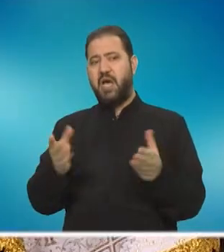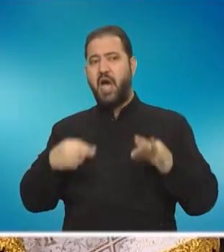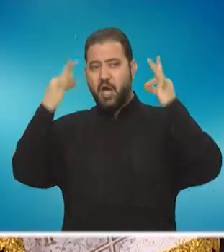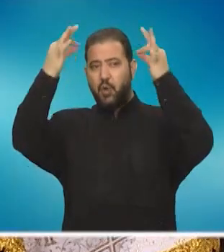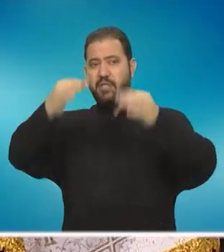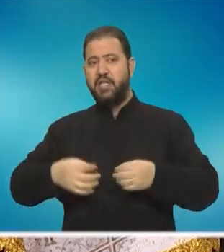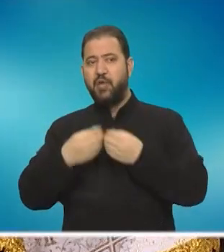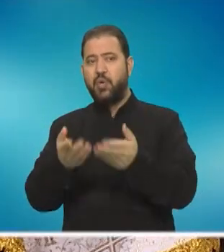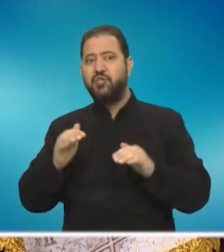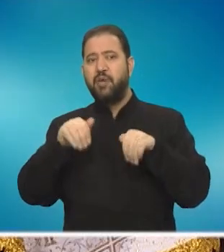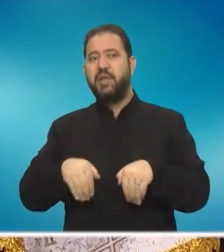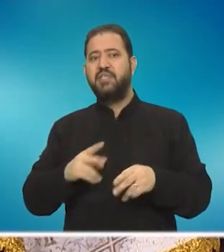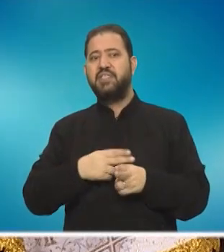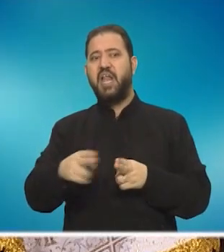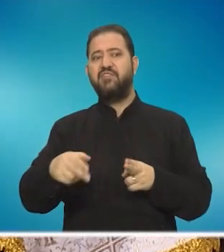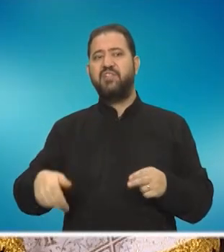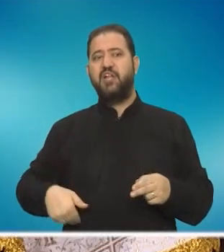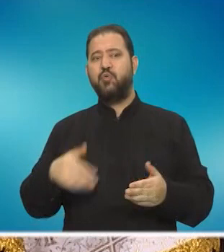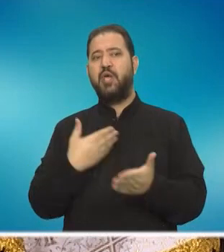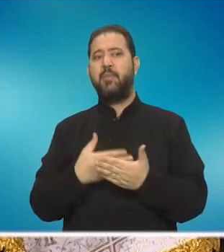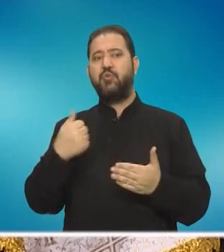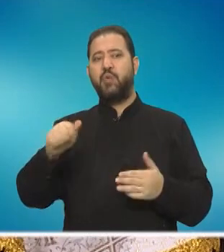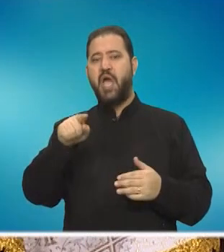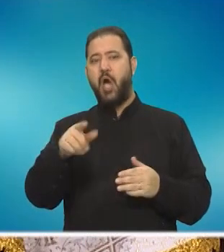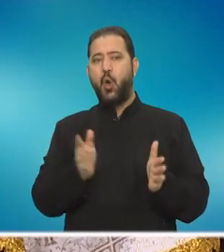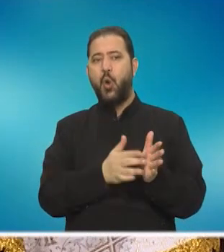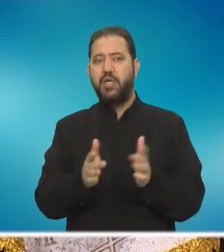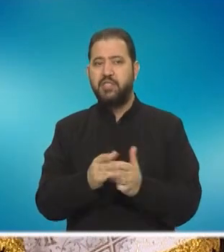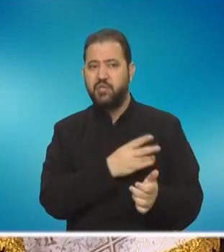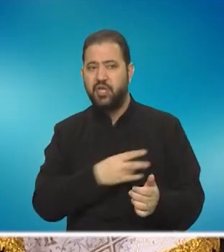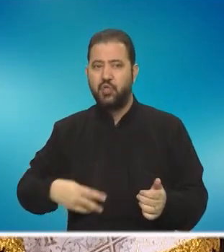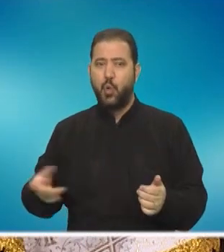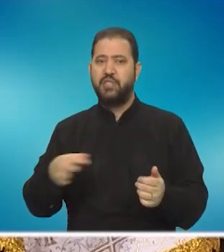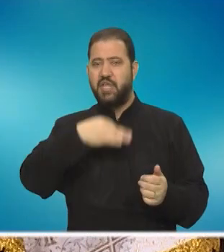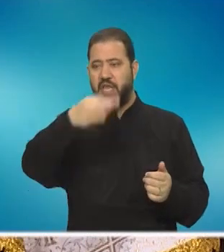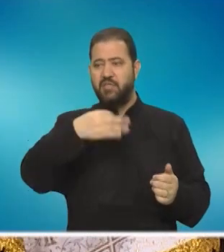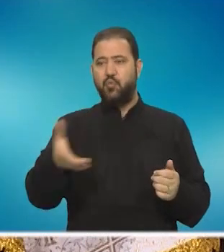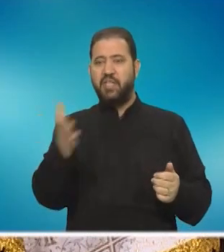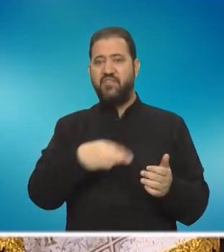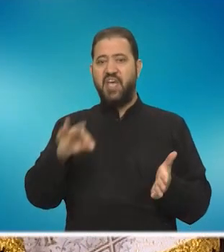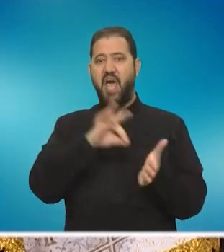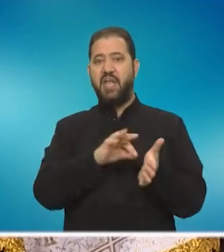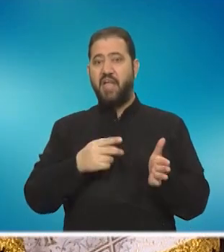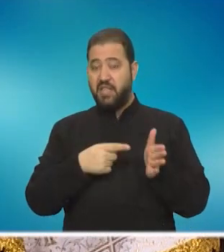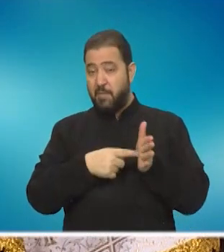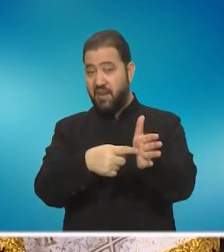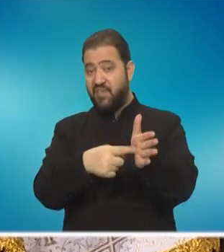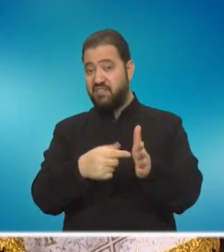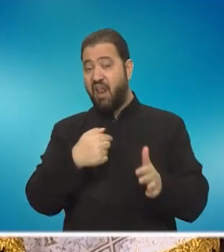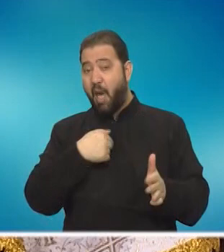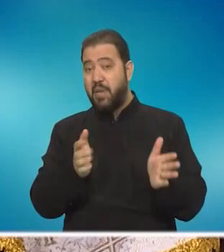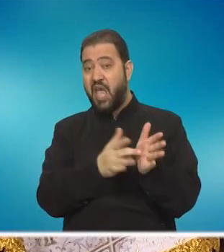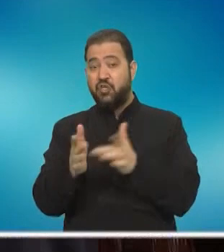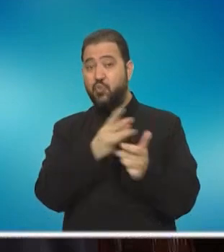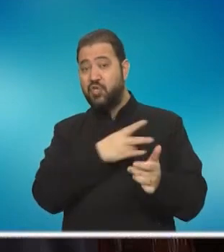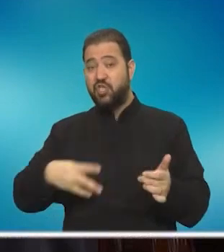aduce prezența la Sfânta Liturghie, pentru că acolo Hristos ne spune de fiecare dată: priviți la mine că sunt